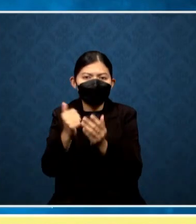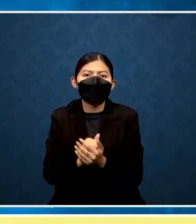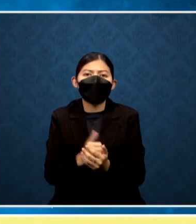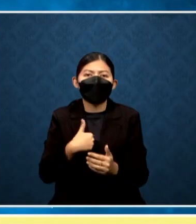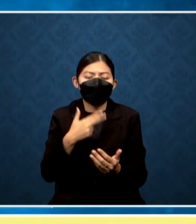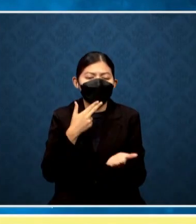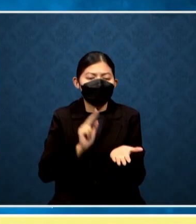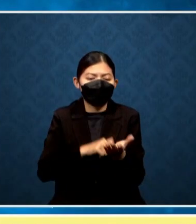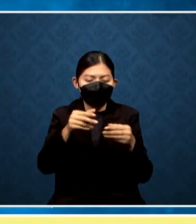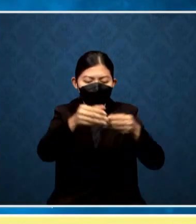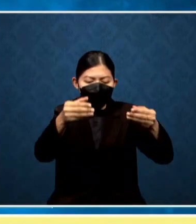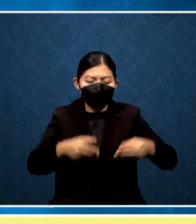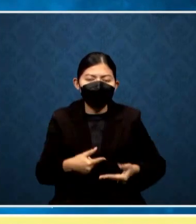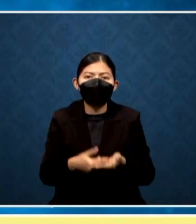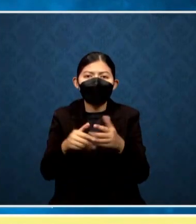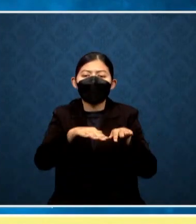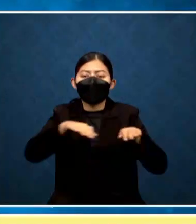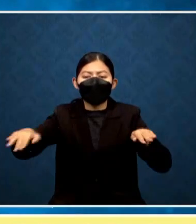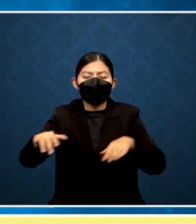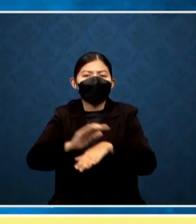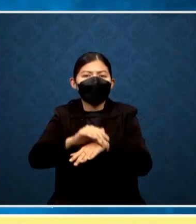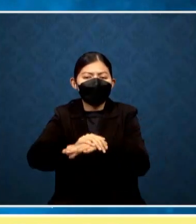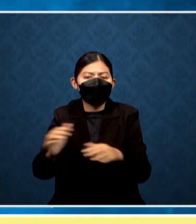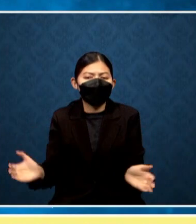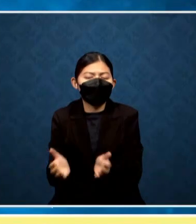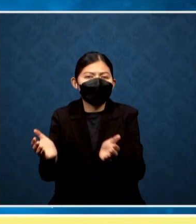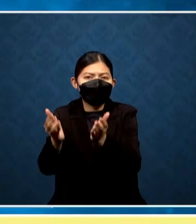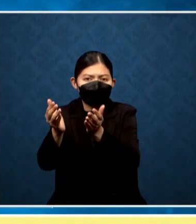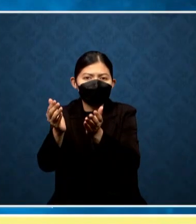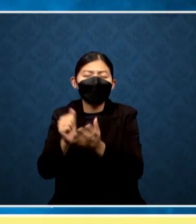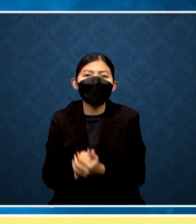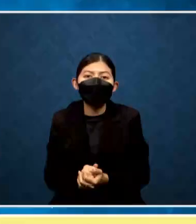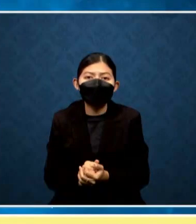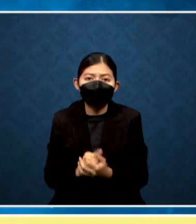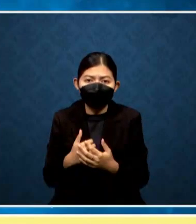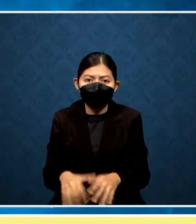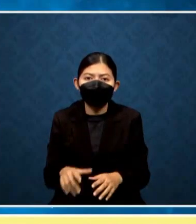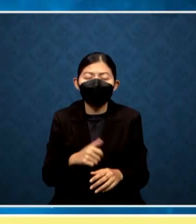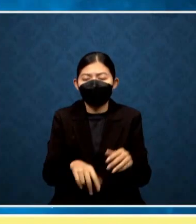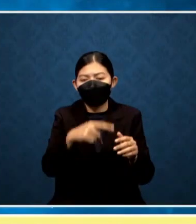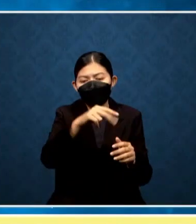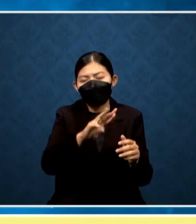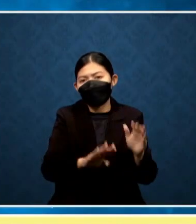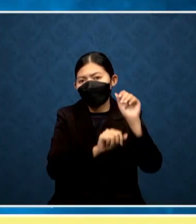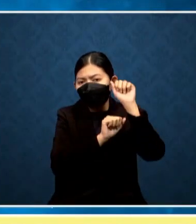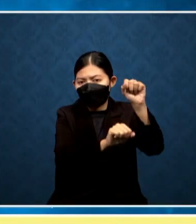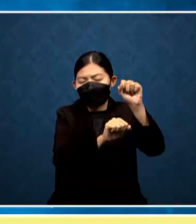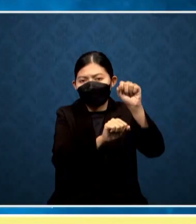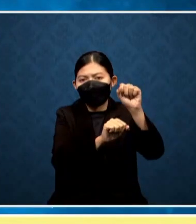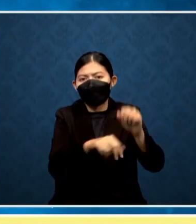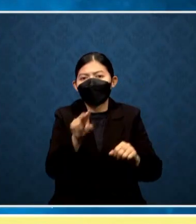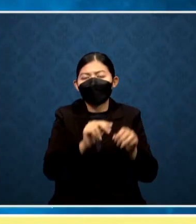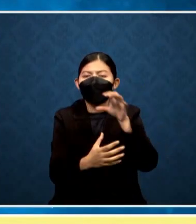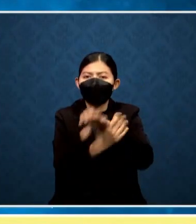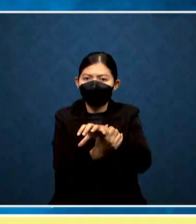งสือสงการ ได้มีมาตรการในการกระตุ้นเรงรัดแล้วก็ให้มีการออกข้อบญัติเพื่ให้เกิดกบคบใช้